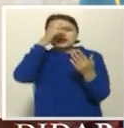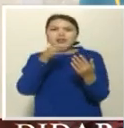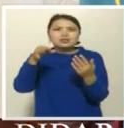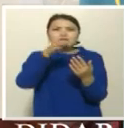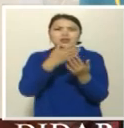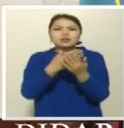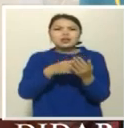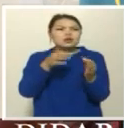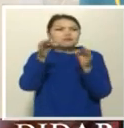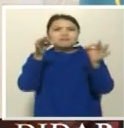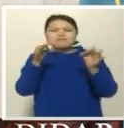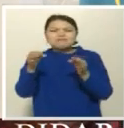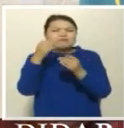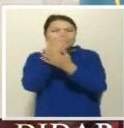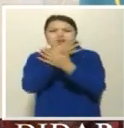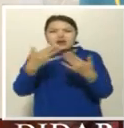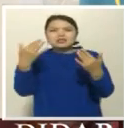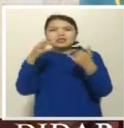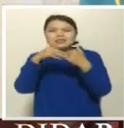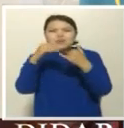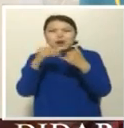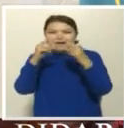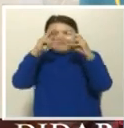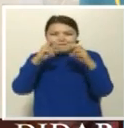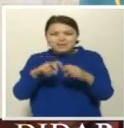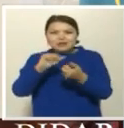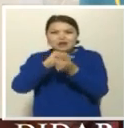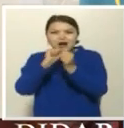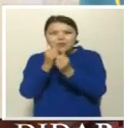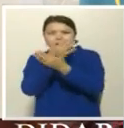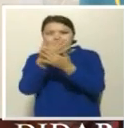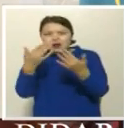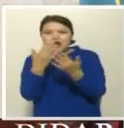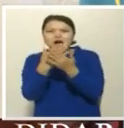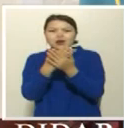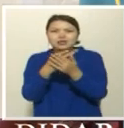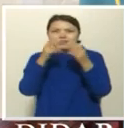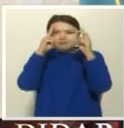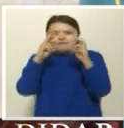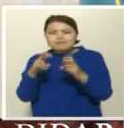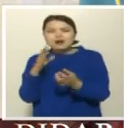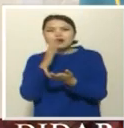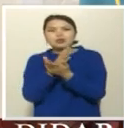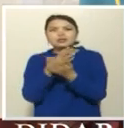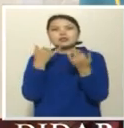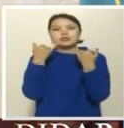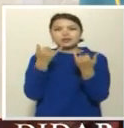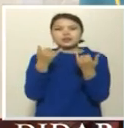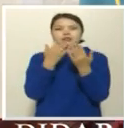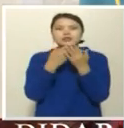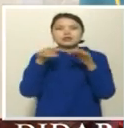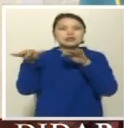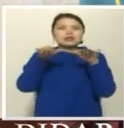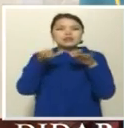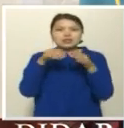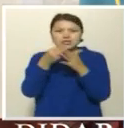Қазақстанның әр облыстарында геологиялық барлау жұмыстарын жүргізіп келе жатыр. Ондай істер